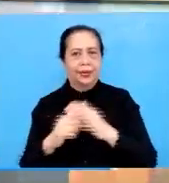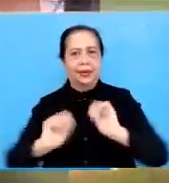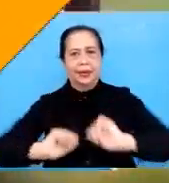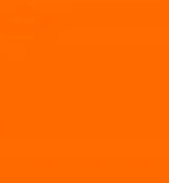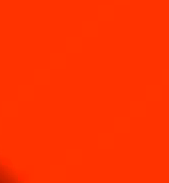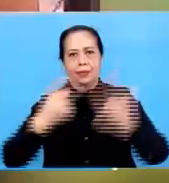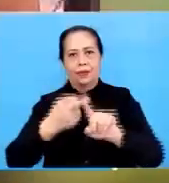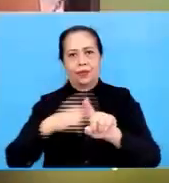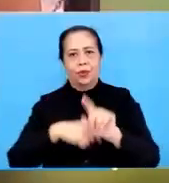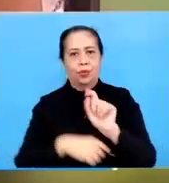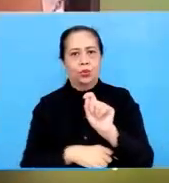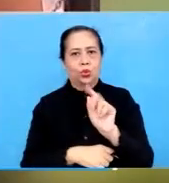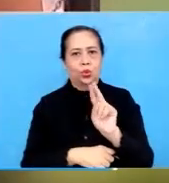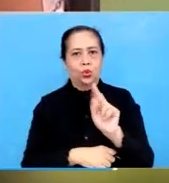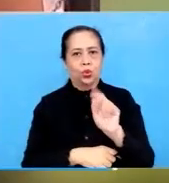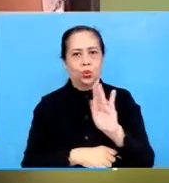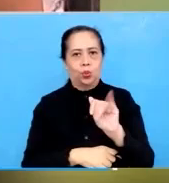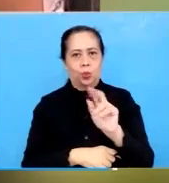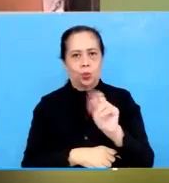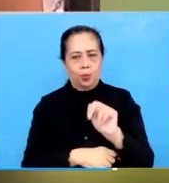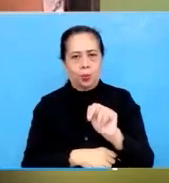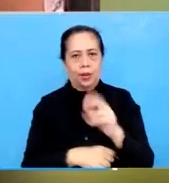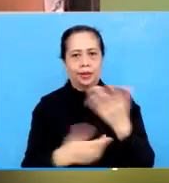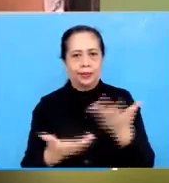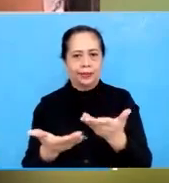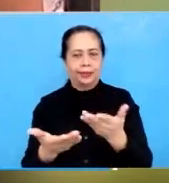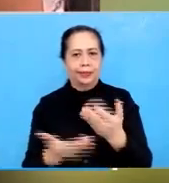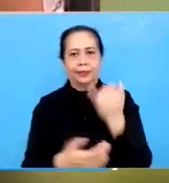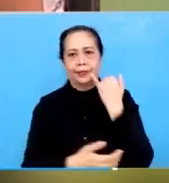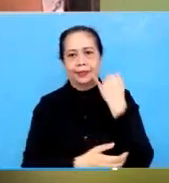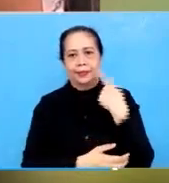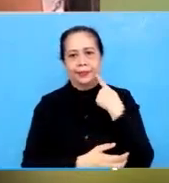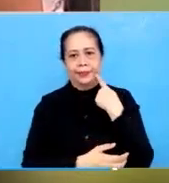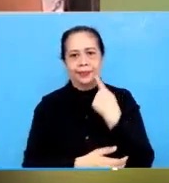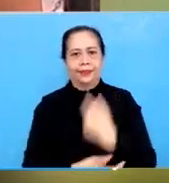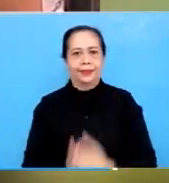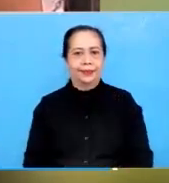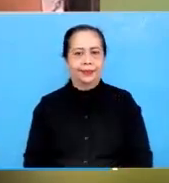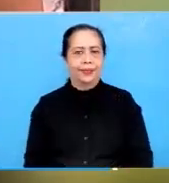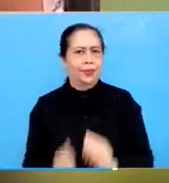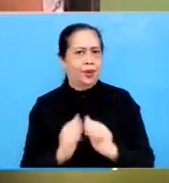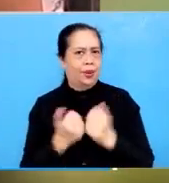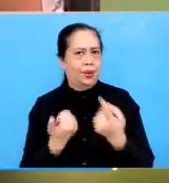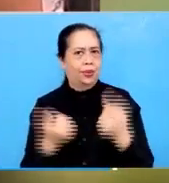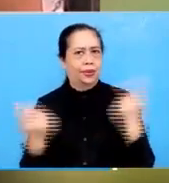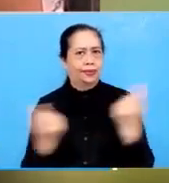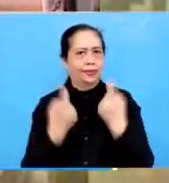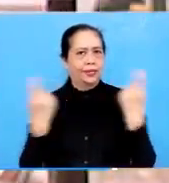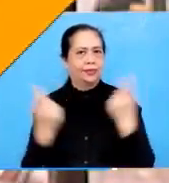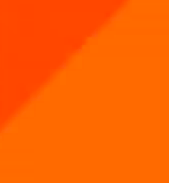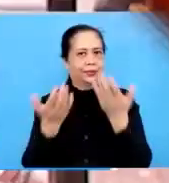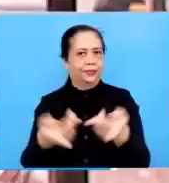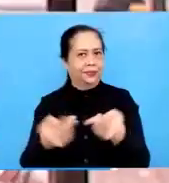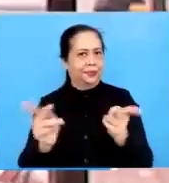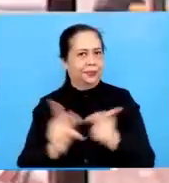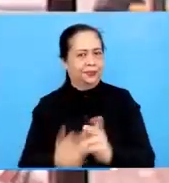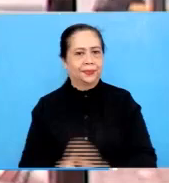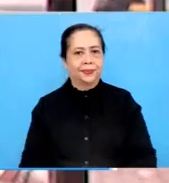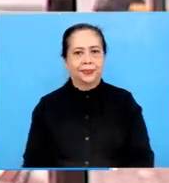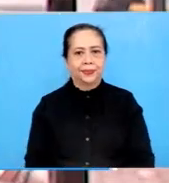sa Tutuban. Nasa frontline ng balita ngayon si Justin Punsalang. Justin, kamusta naman ang pagdiriwang dyan?